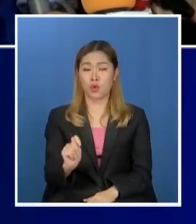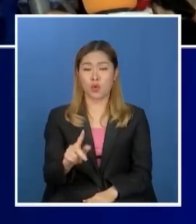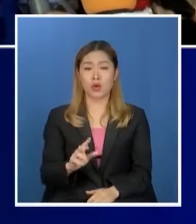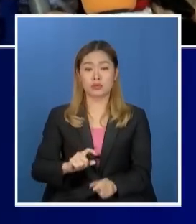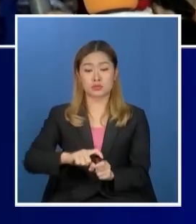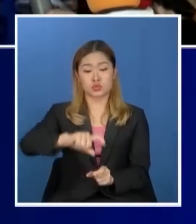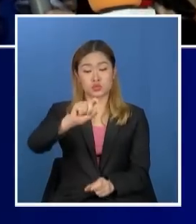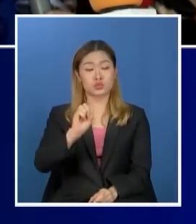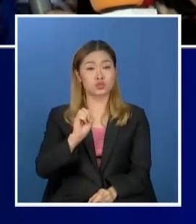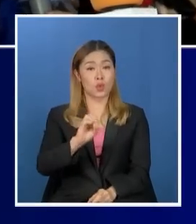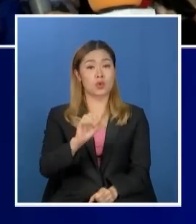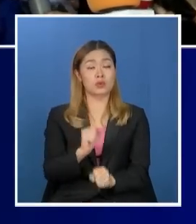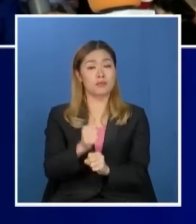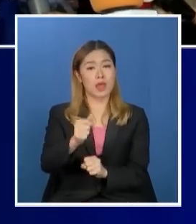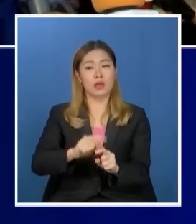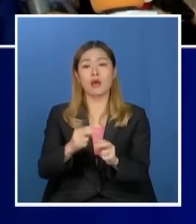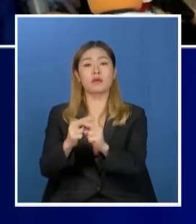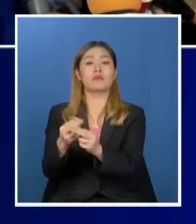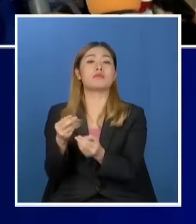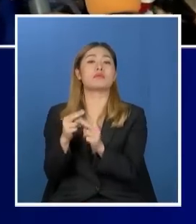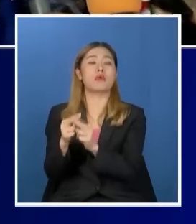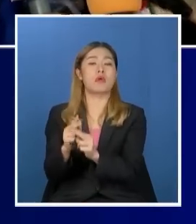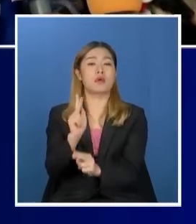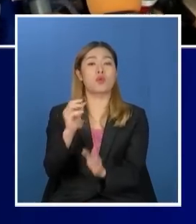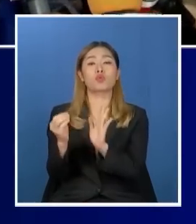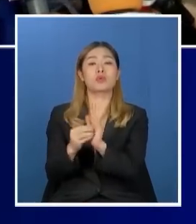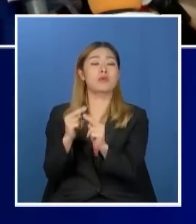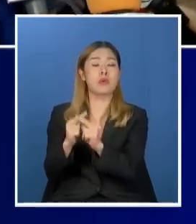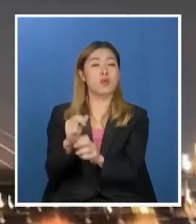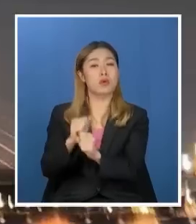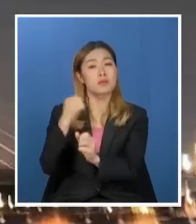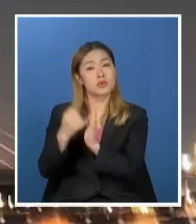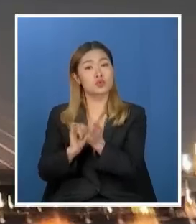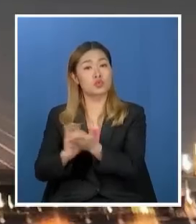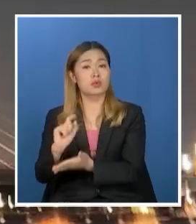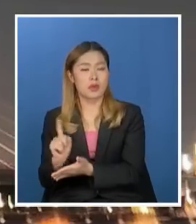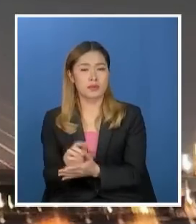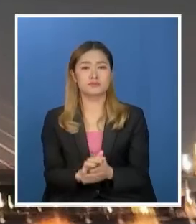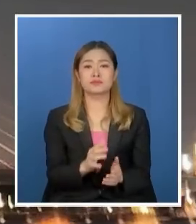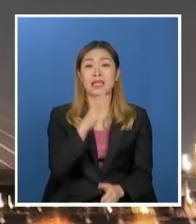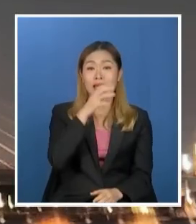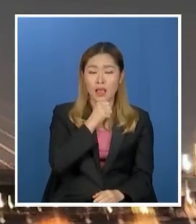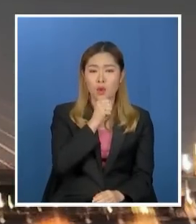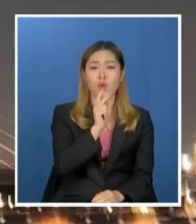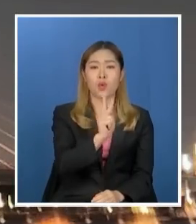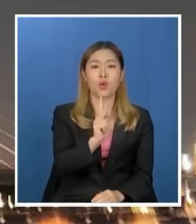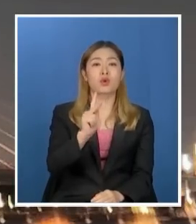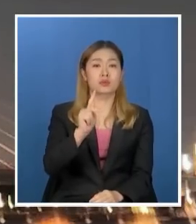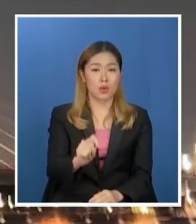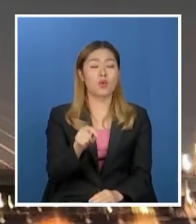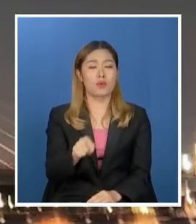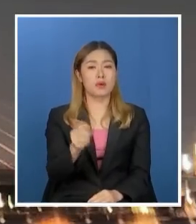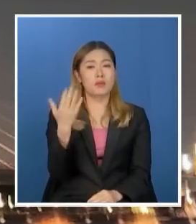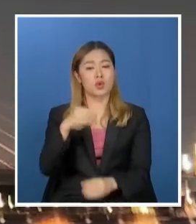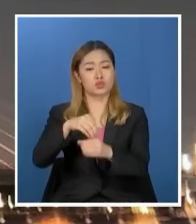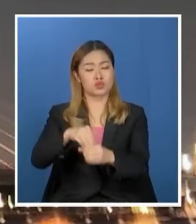ยิงเลเซอร์นี่ทำได้แต่จะเป็นส่วนอื่นหรือเปล่าไปว่ากันในกองกทมท่านผู้ชมถ้าอย่างนั้นเนี่ยอดีตกกตนะครับคุณสมชัยศรีสุทธิยากร